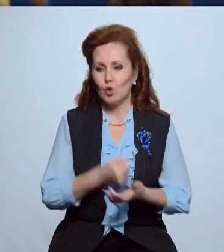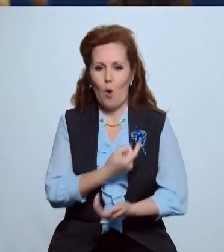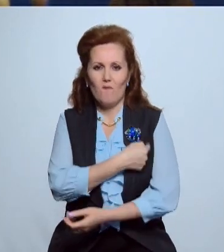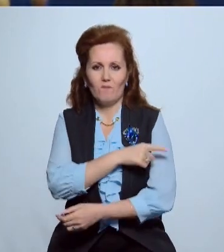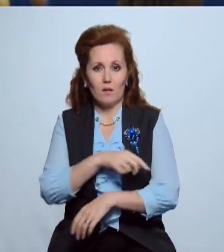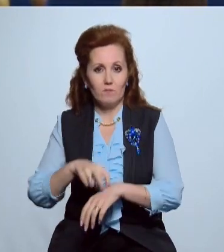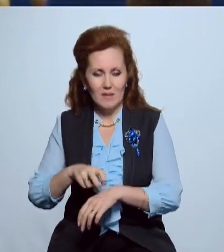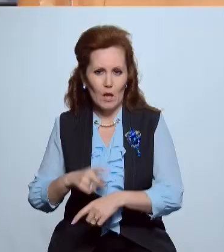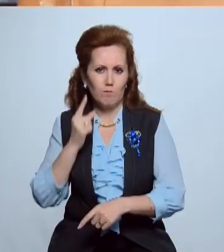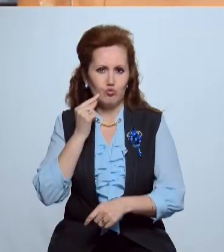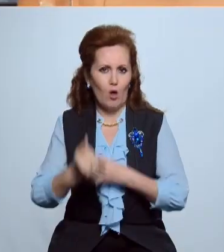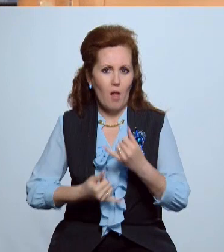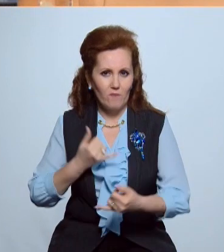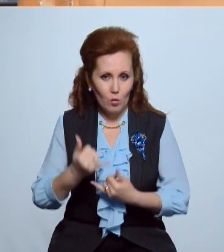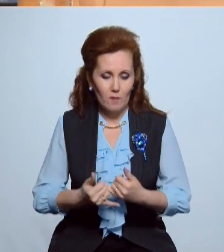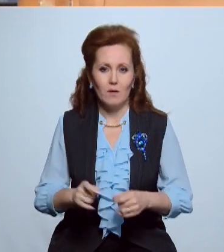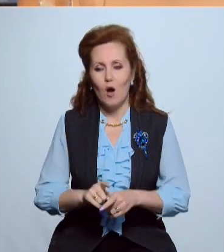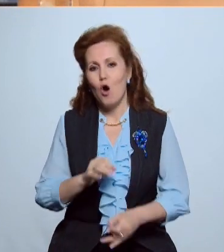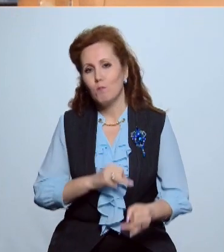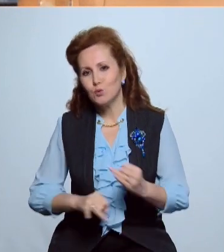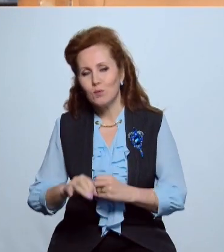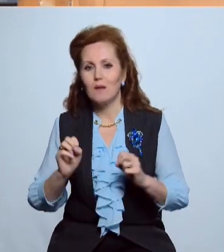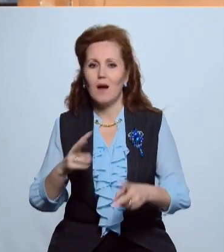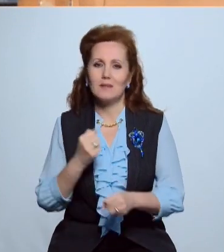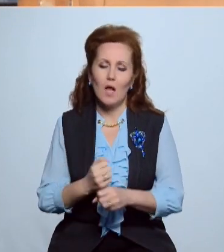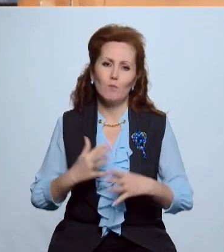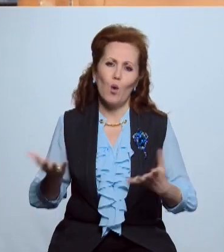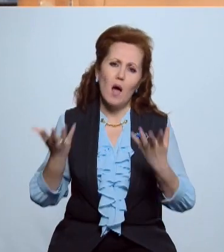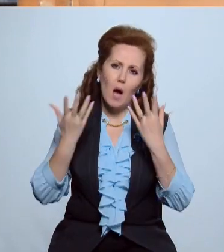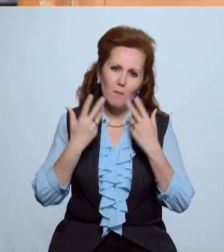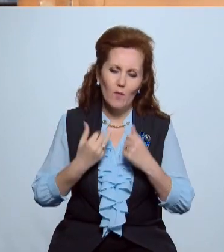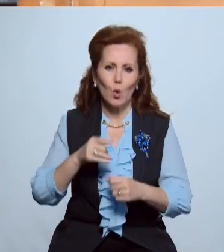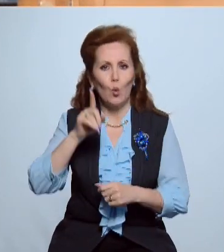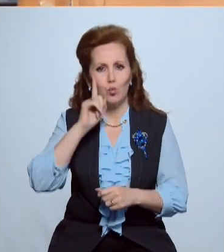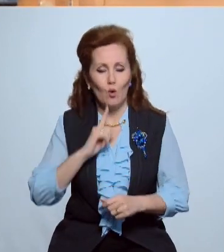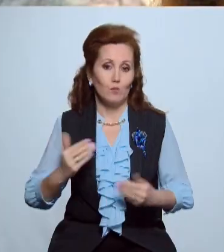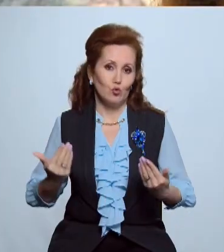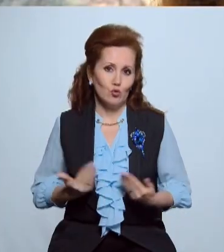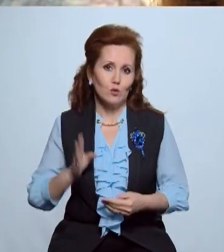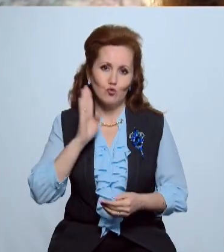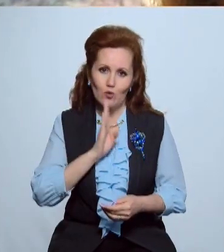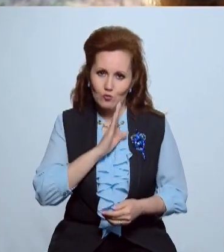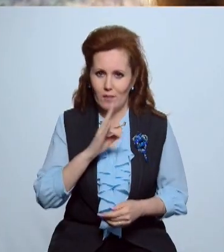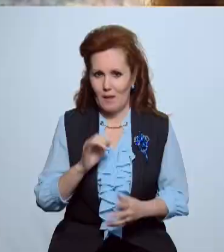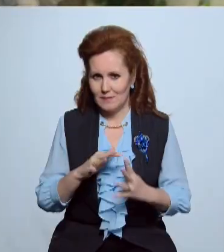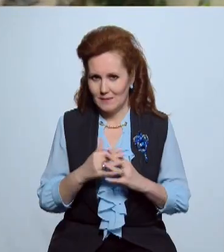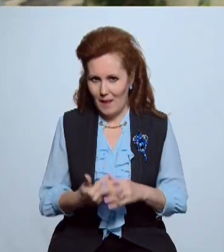и пчеловодов. На дискуссионных площадках обсудили, как сделать более комфортной и удобной жизнь женщины на